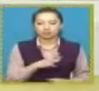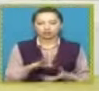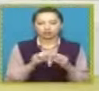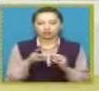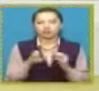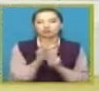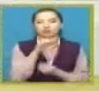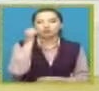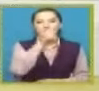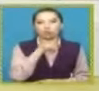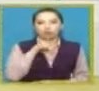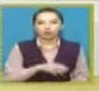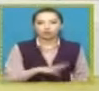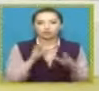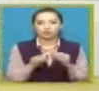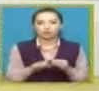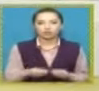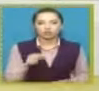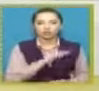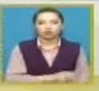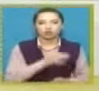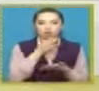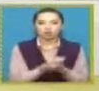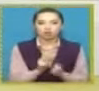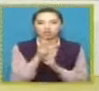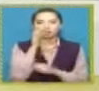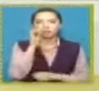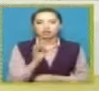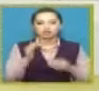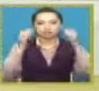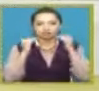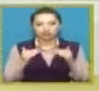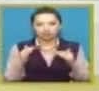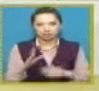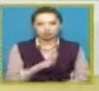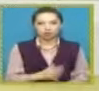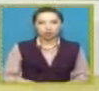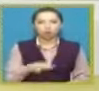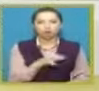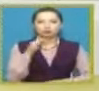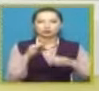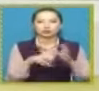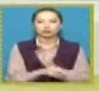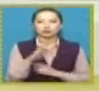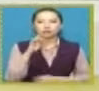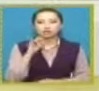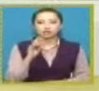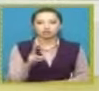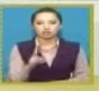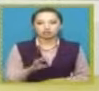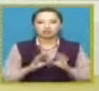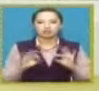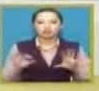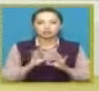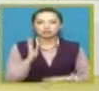қылмыстық істердің саны көбейіп, әкімшілік істер керісінше 13%-ға азайған. Облыстық соттың төрағасы Нұрсерік Шәріповтің есебінде